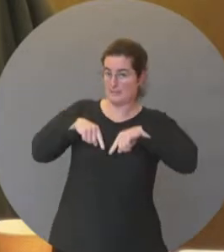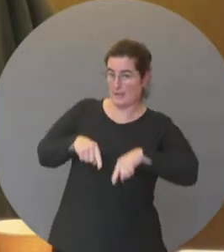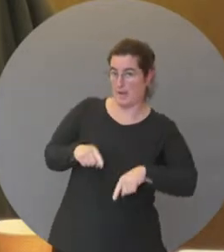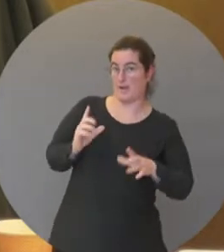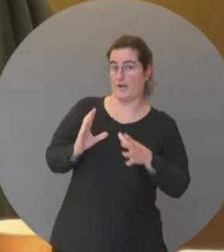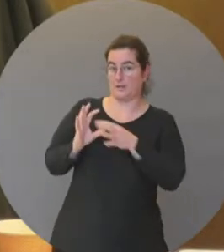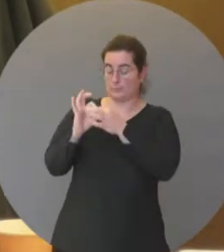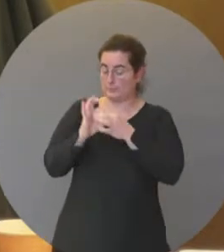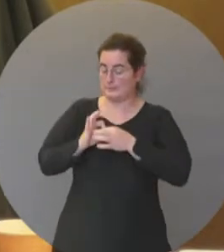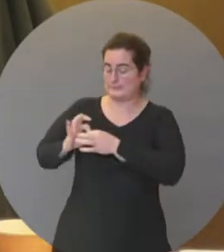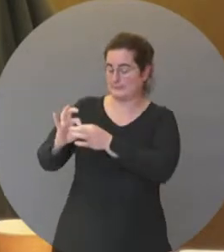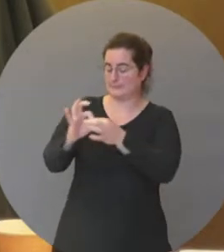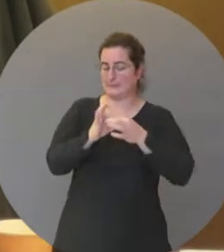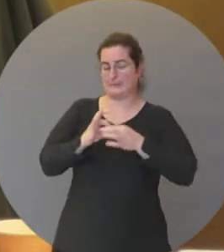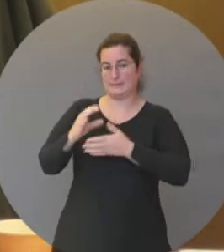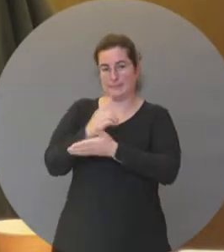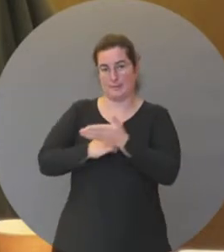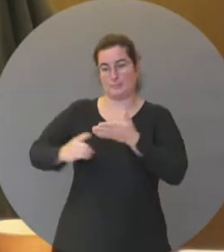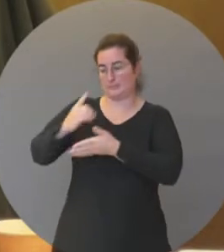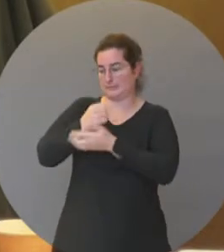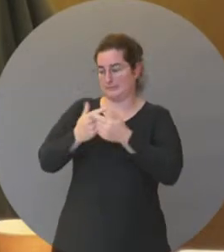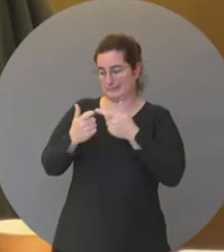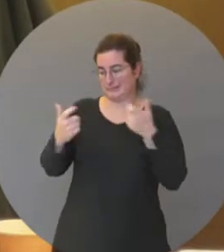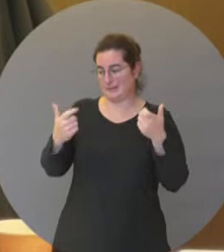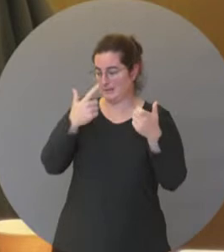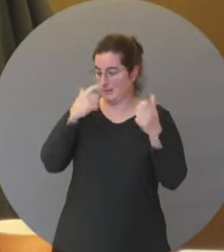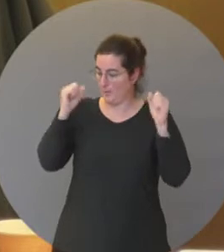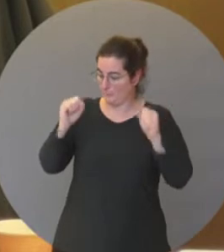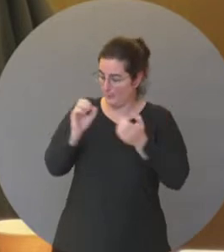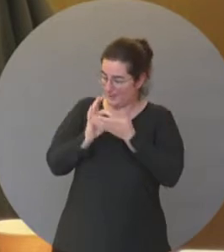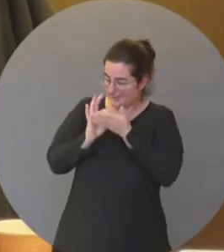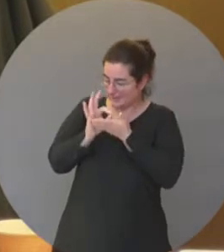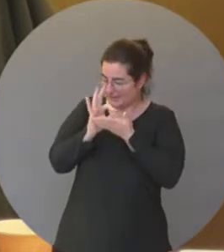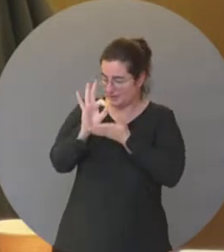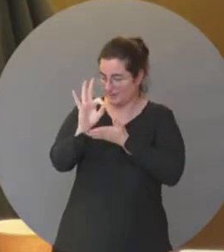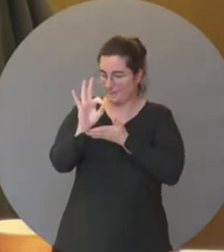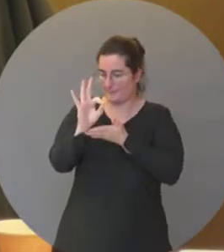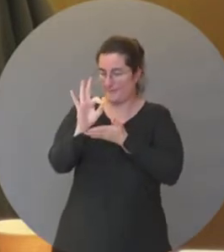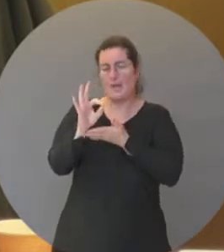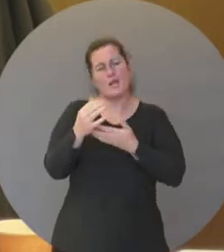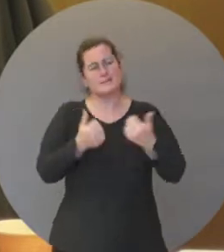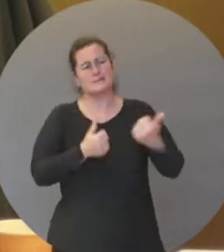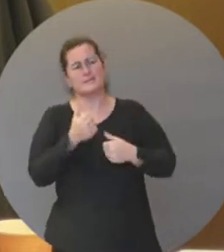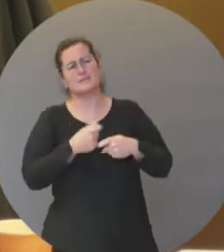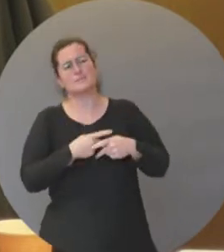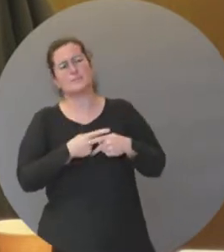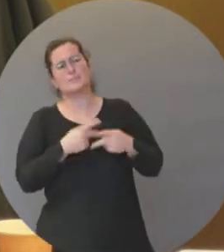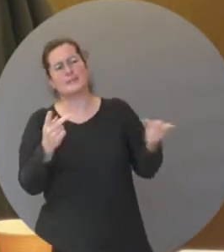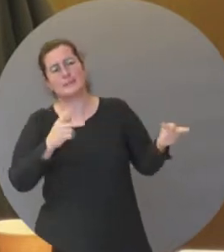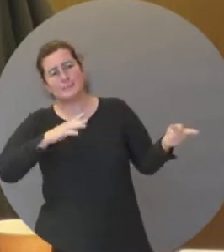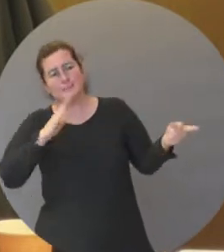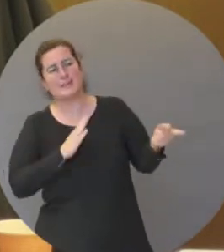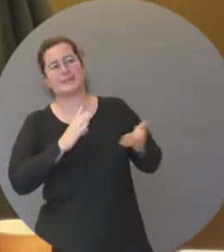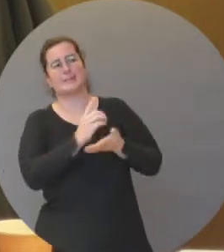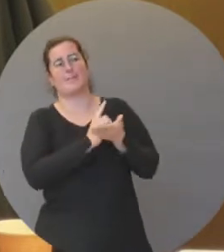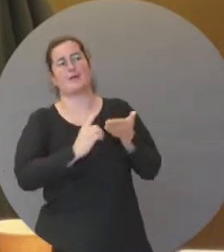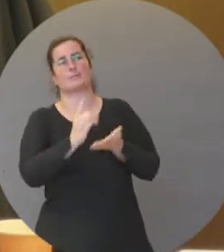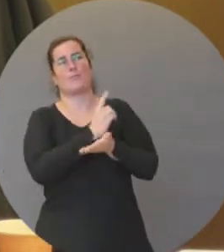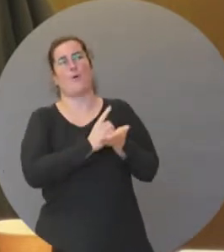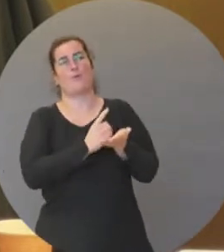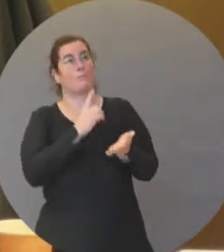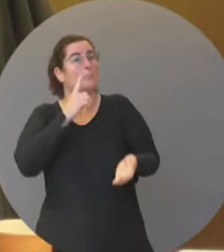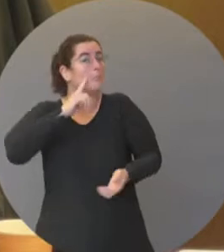territoriales peuvent être évidemment stratège alors est-ce qu'il faut que ce soit un service public à la personne départementale pourquoi pas mais